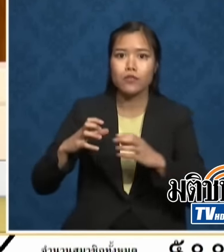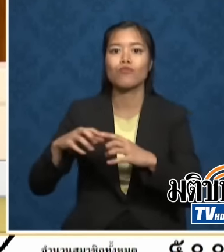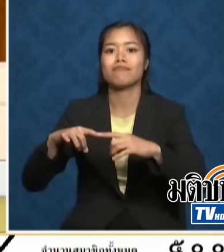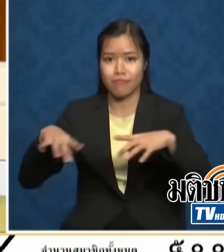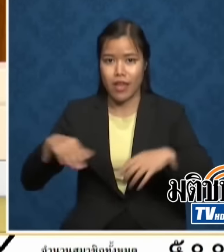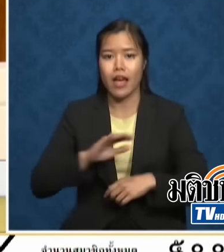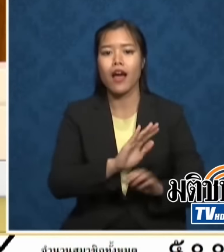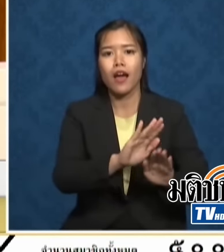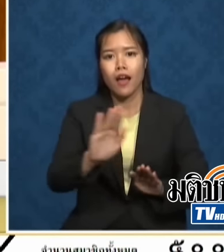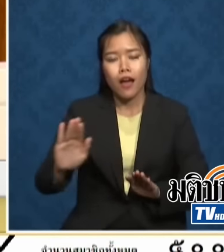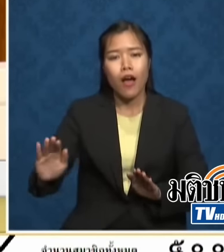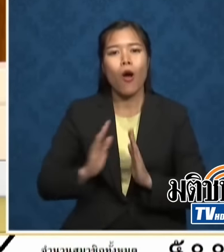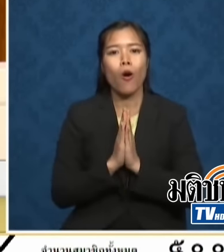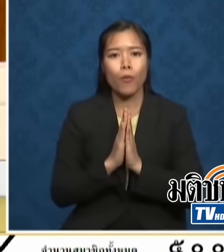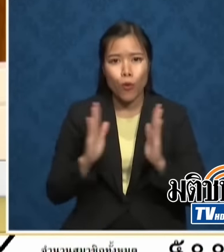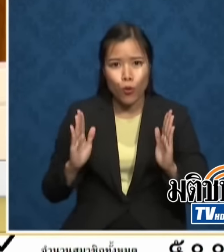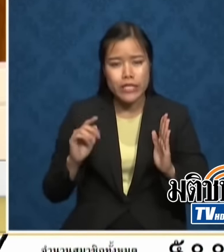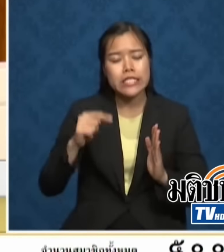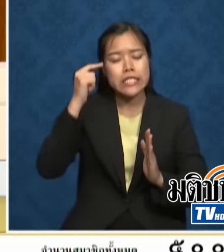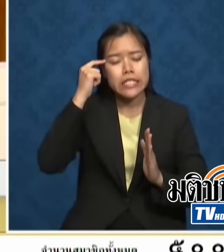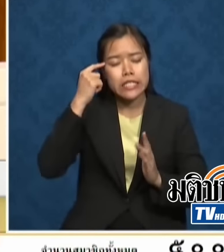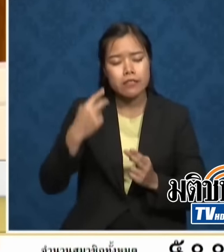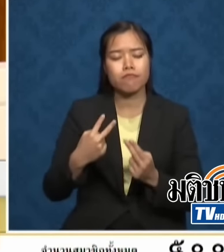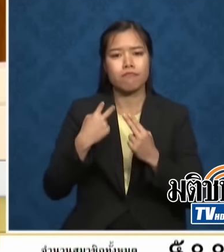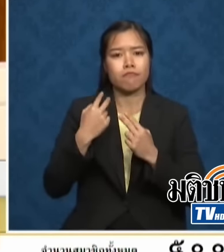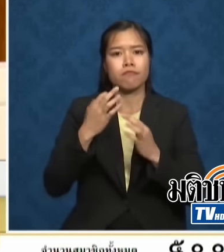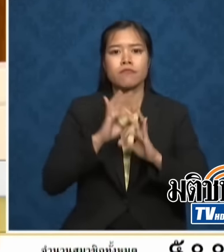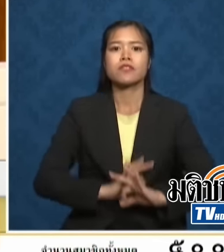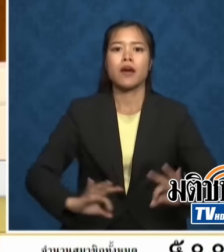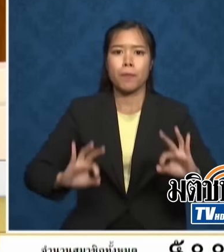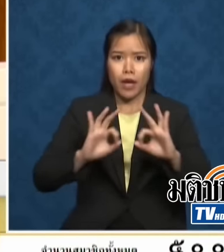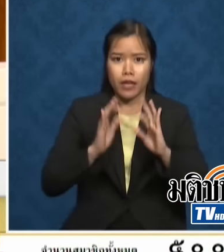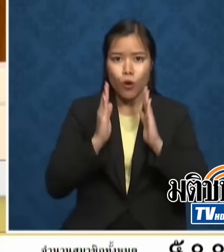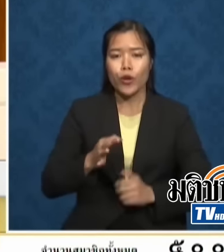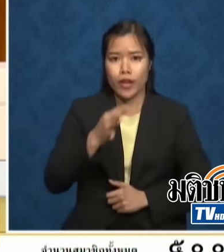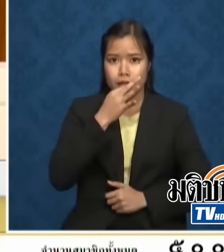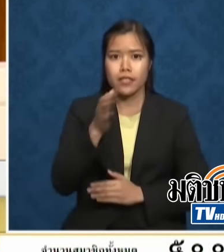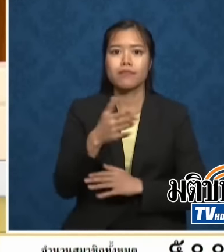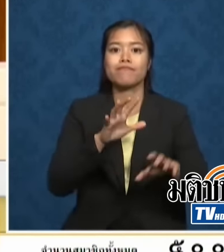ครับที่เห็นความสำคัญของวิถีชีวิตพี่น้องชาวประมงขอบคุณครับท่านประธานครับ